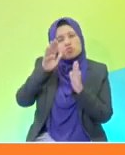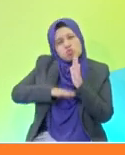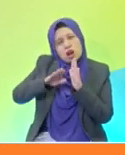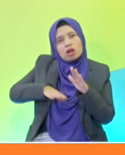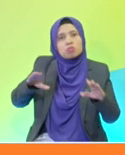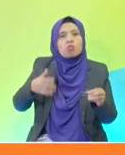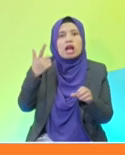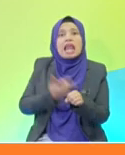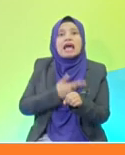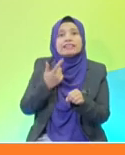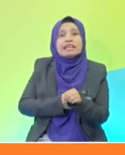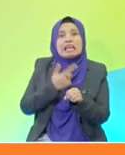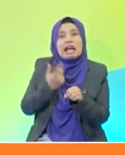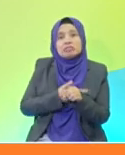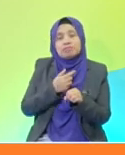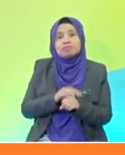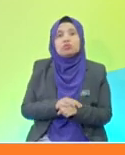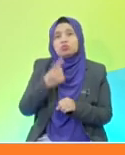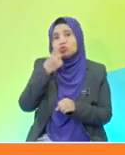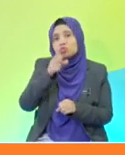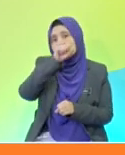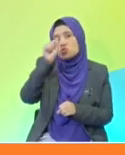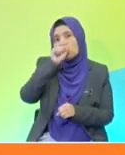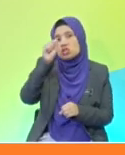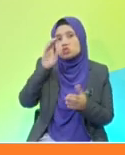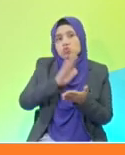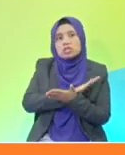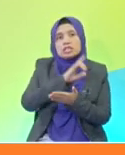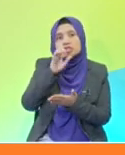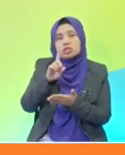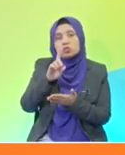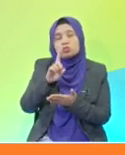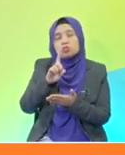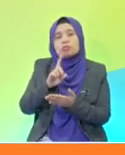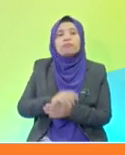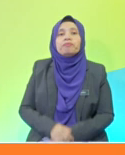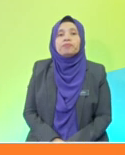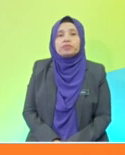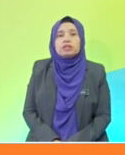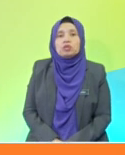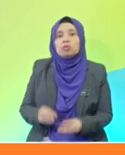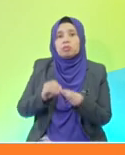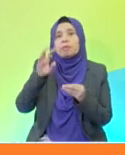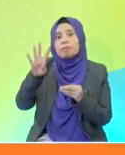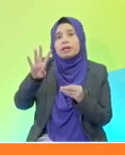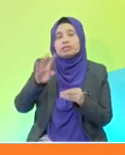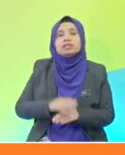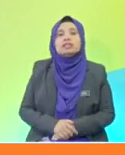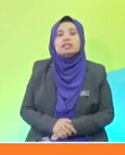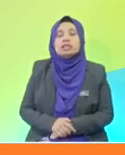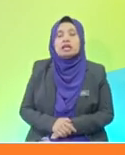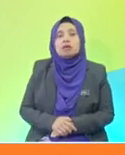latihan ulang kaji terutamanya untuk soal-soal kertas objektif dan yang keempat